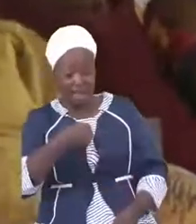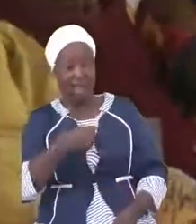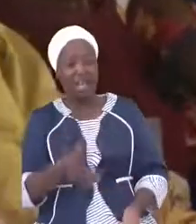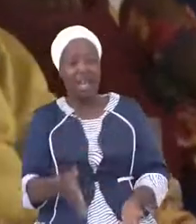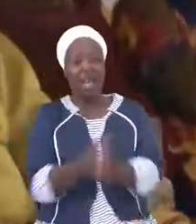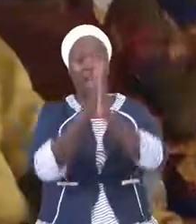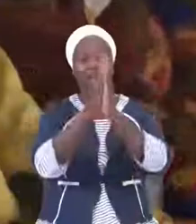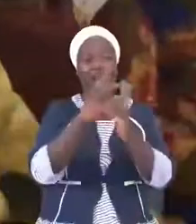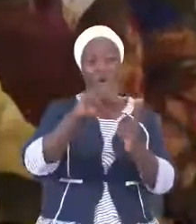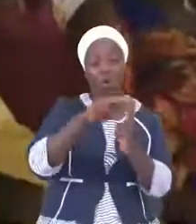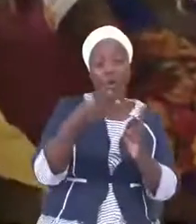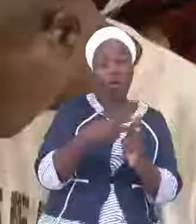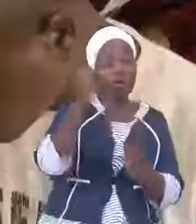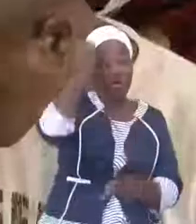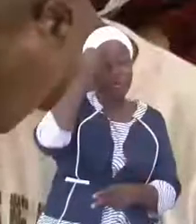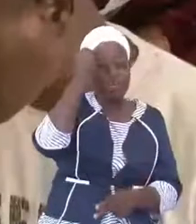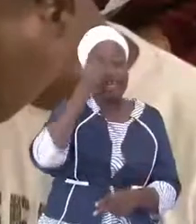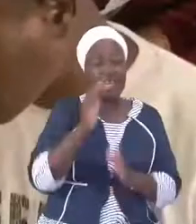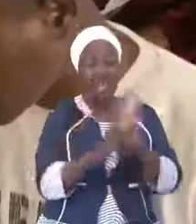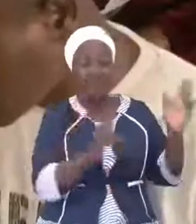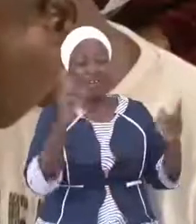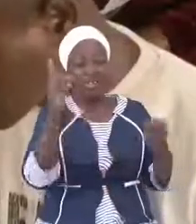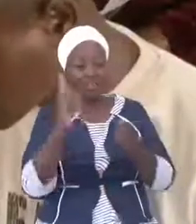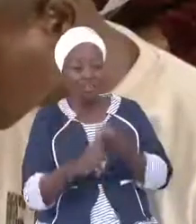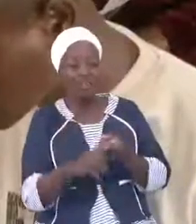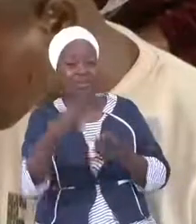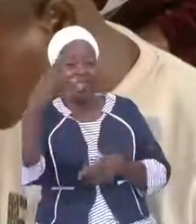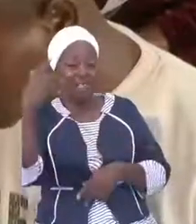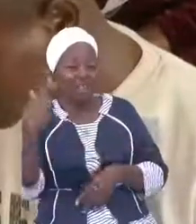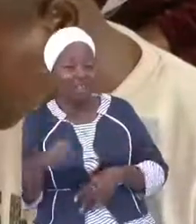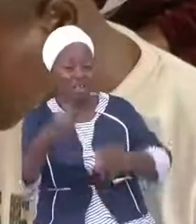que je demande ou pense.